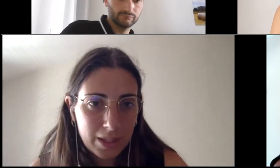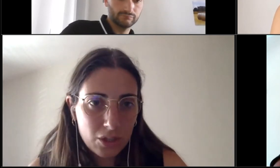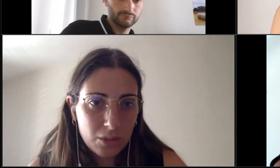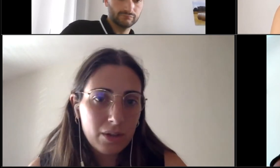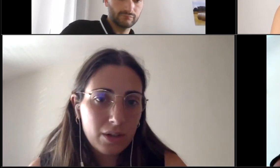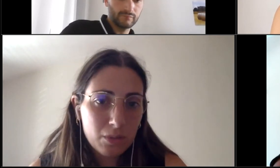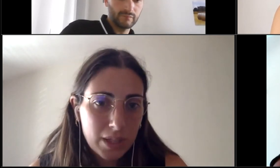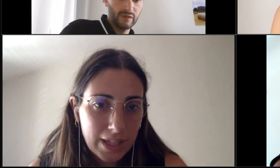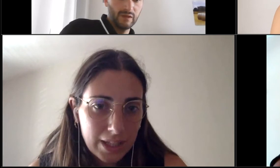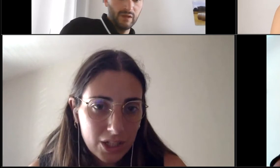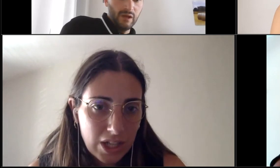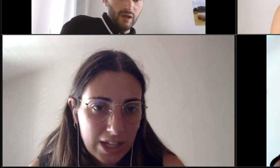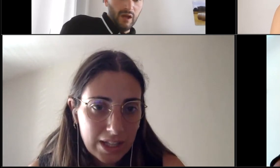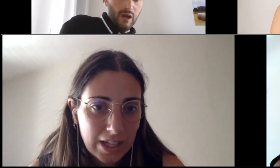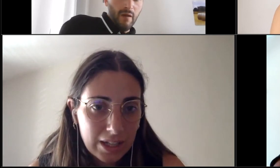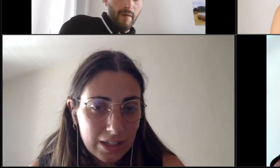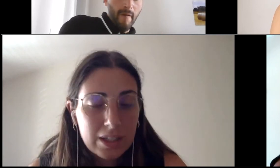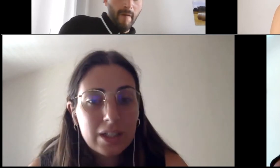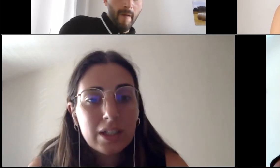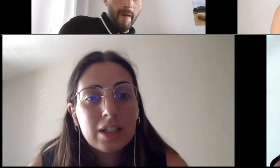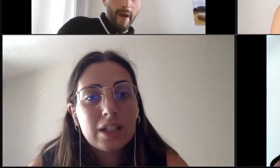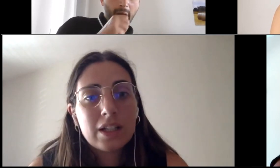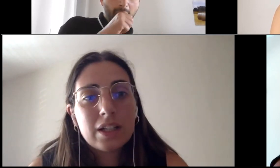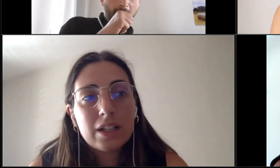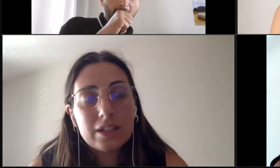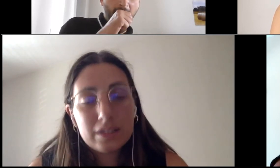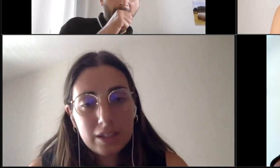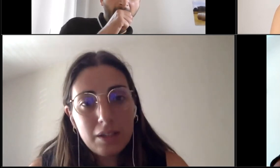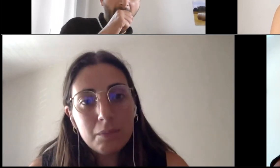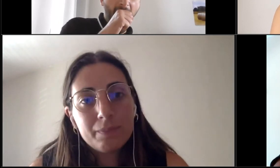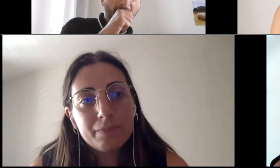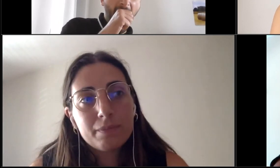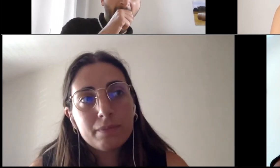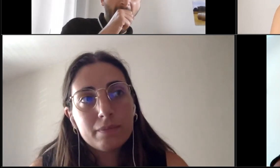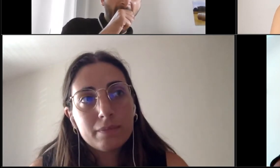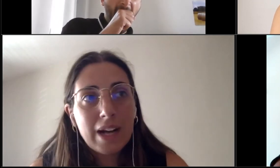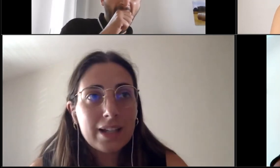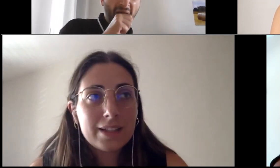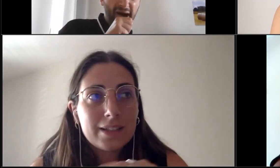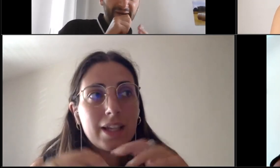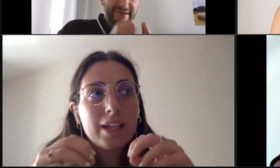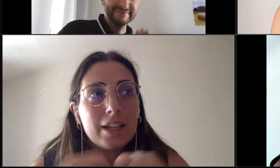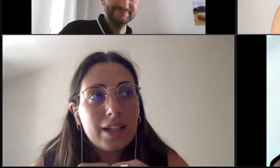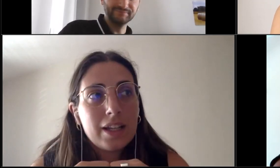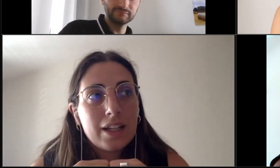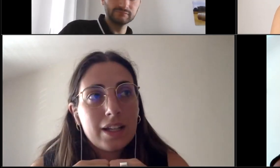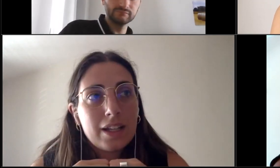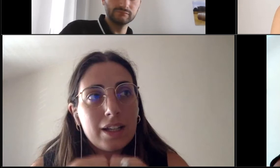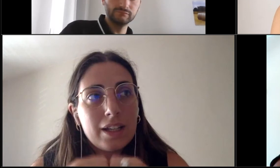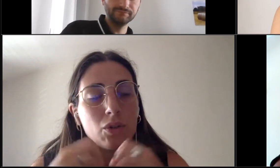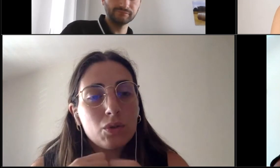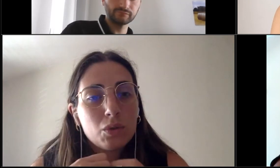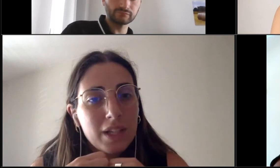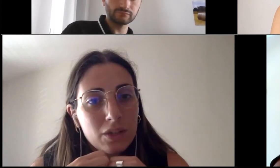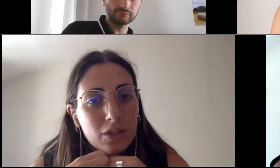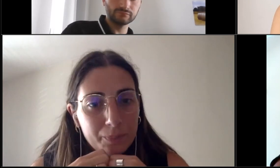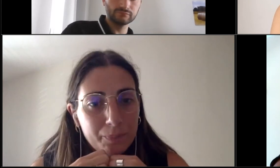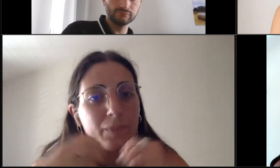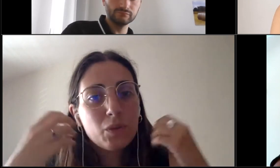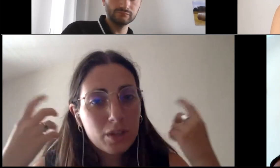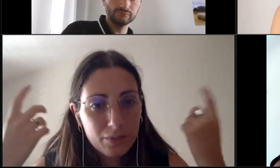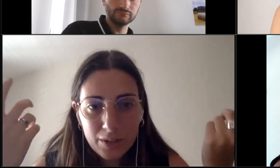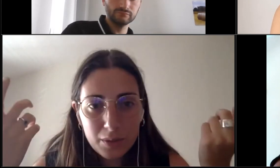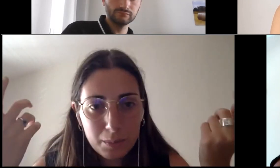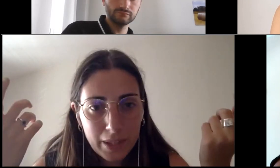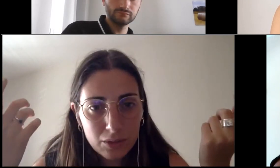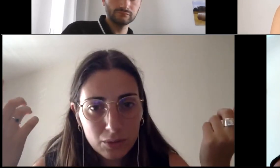possono partecipare a una comunità energetica sì ma se il condominio